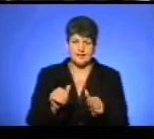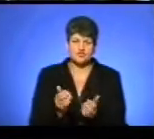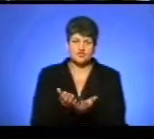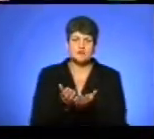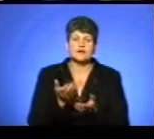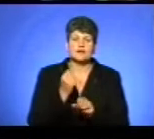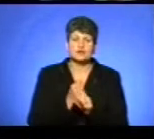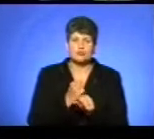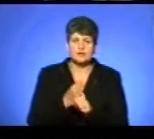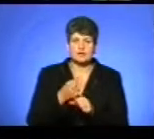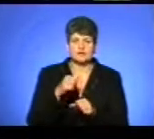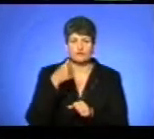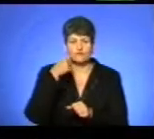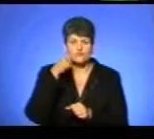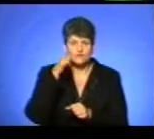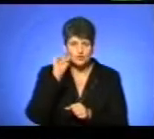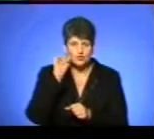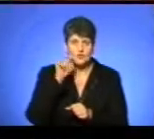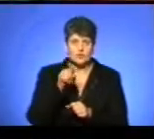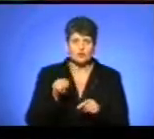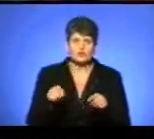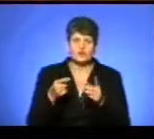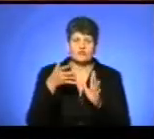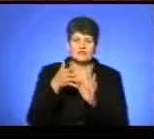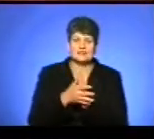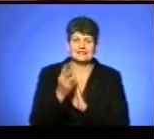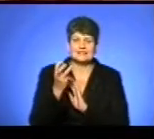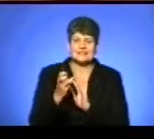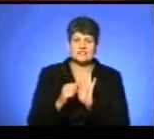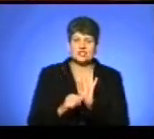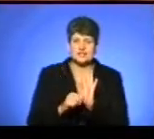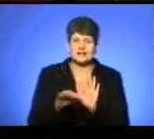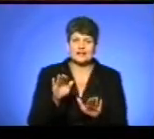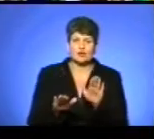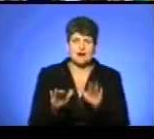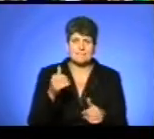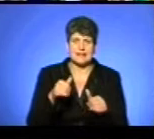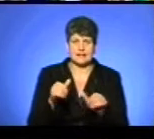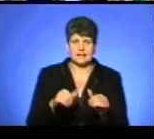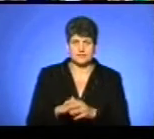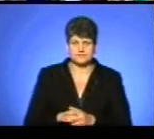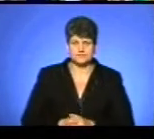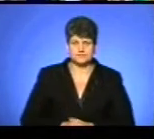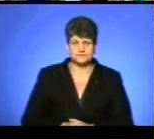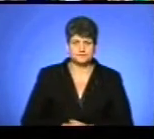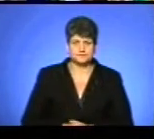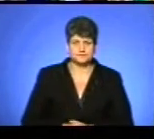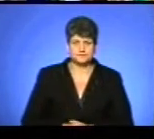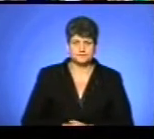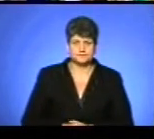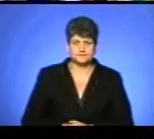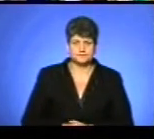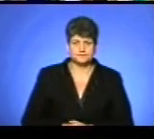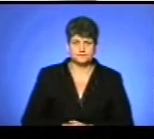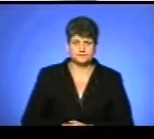Білорусі зліпили учора. На його створення витратили 360 кілограмів глини. Марія Котенко, Юрій Багрій.